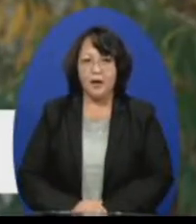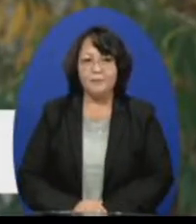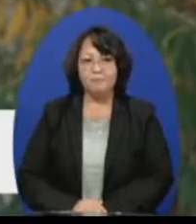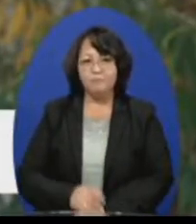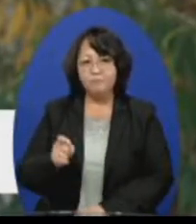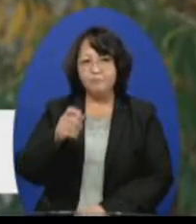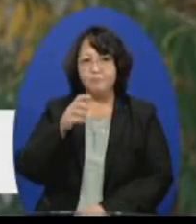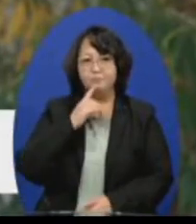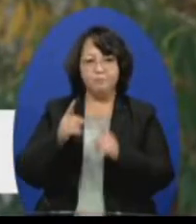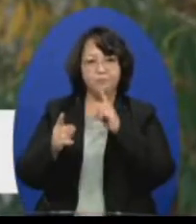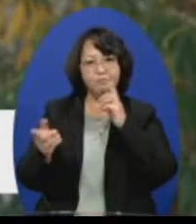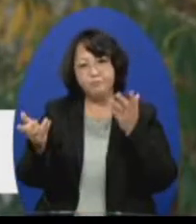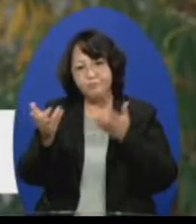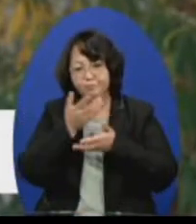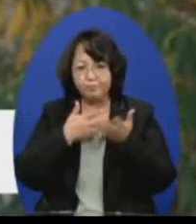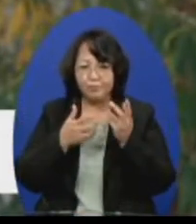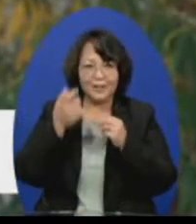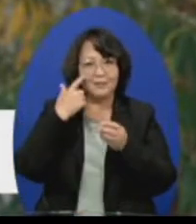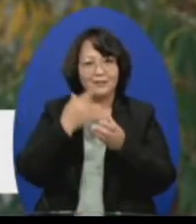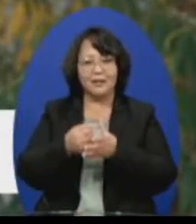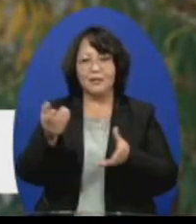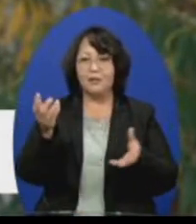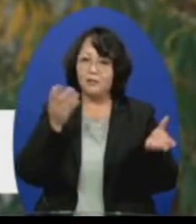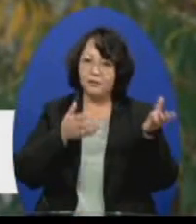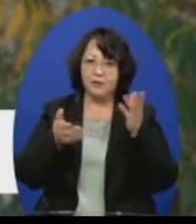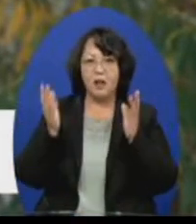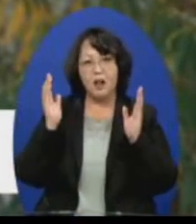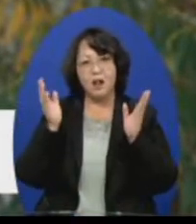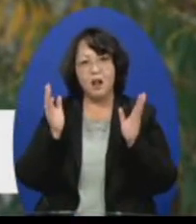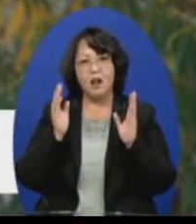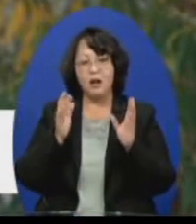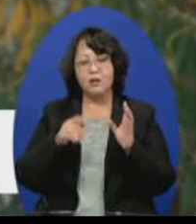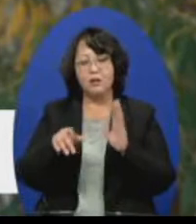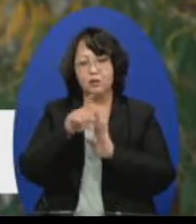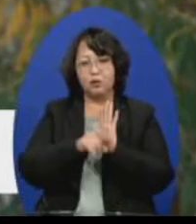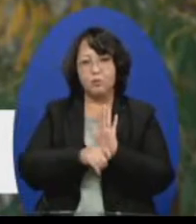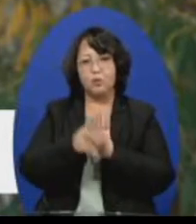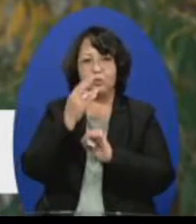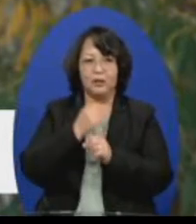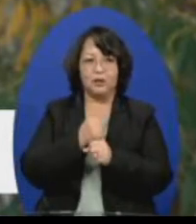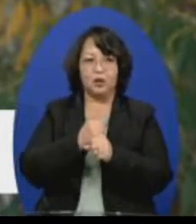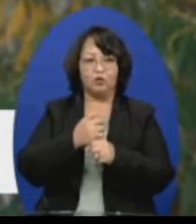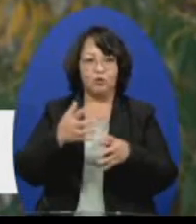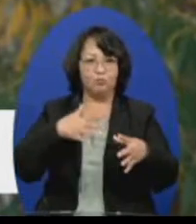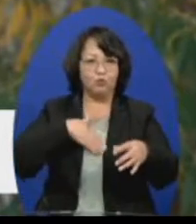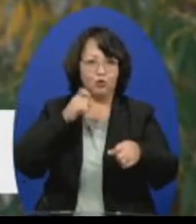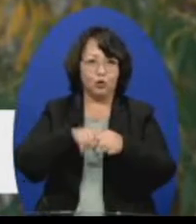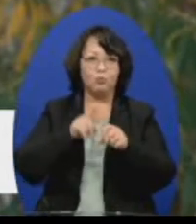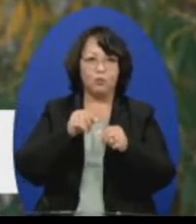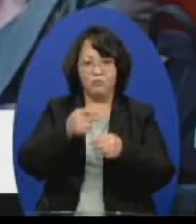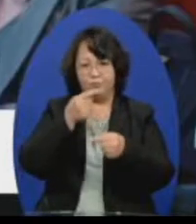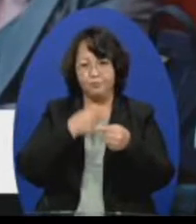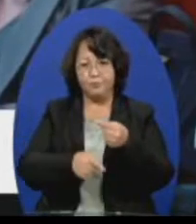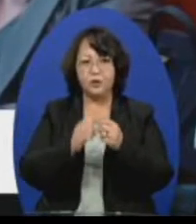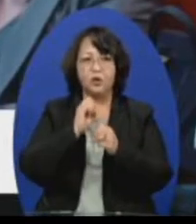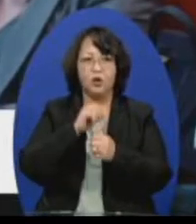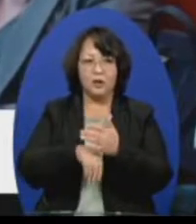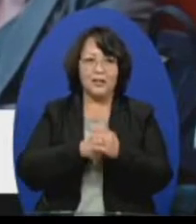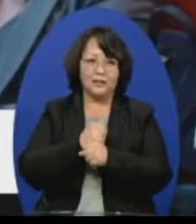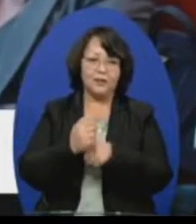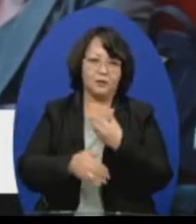Энэ зөвлөгөөний үеэр гарч байгаа энэ олон санал санаачлууд бас энэ хөтөлбөрөд энэ том зорилт болж одоо орно гэж бодож